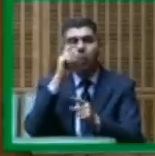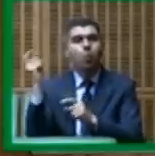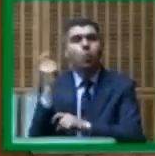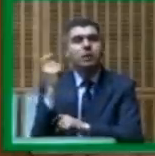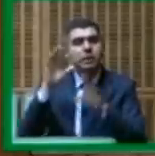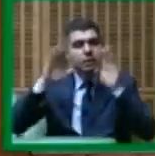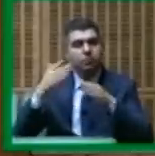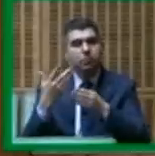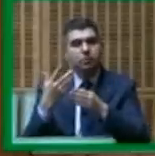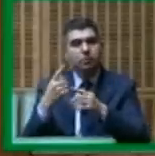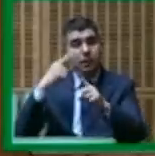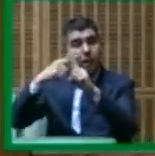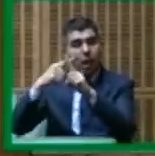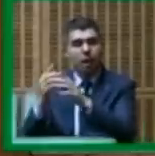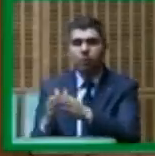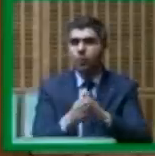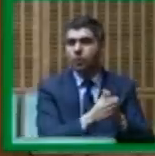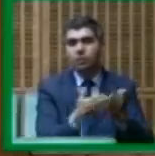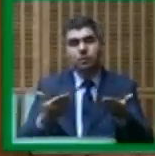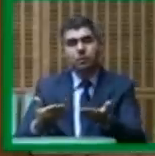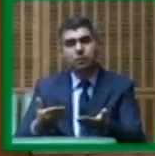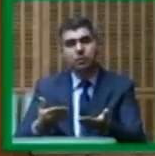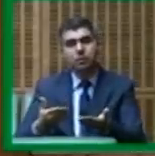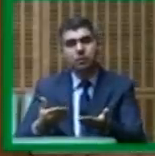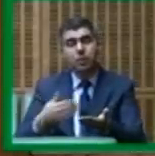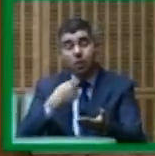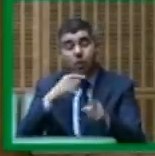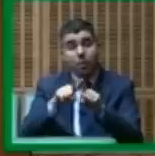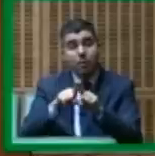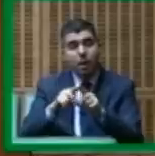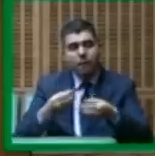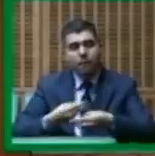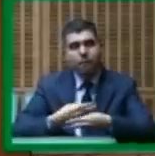مسيحي، ولهذا تكون الأمور واضحة بيناتنا.